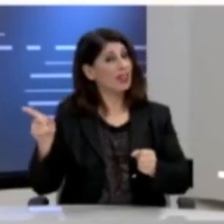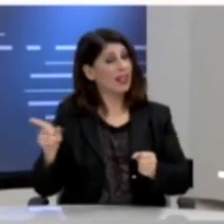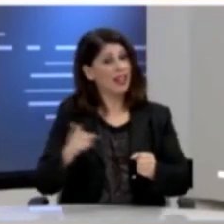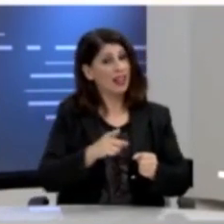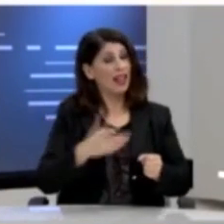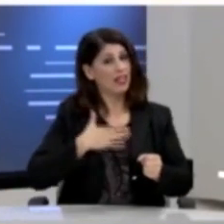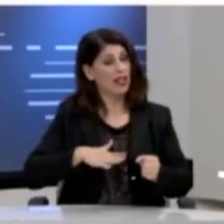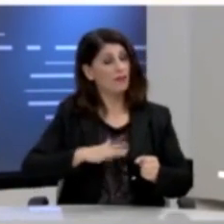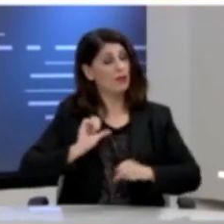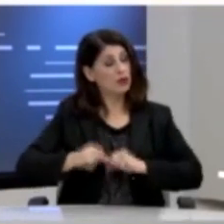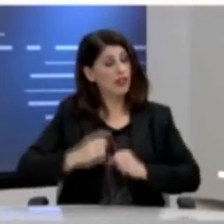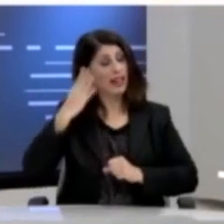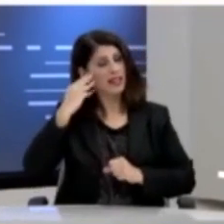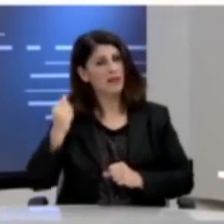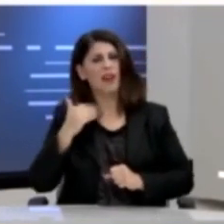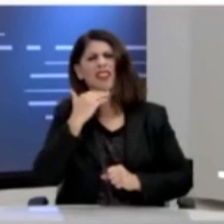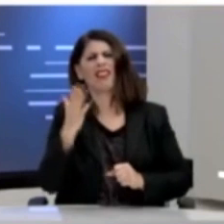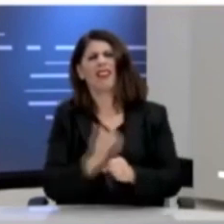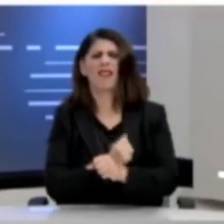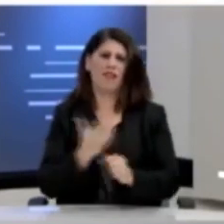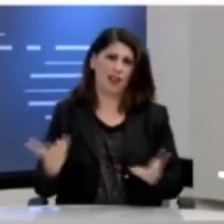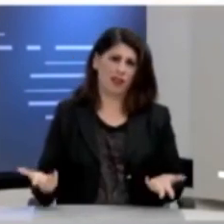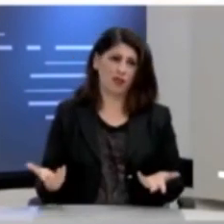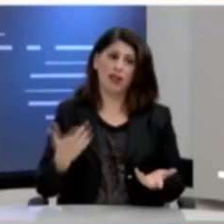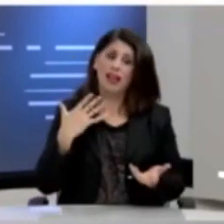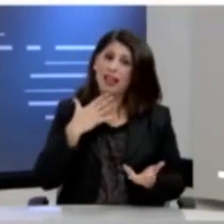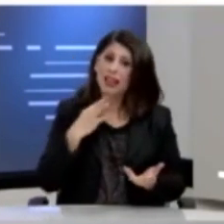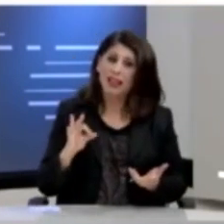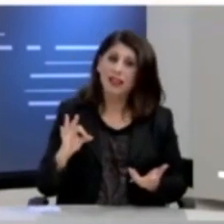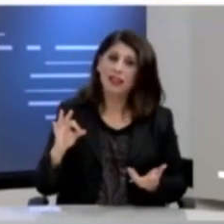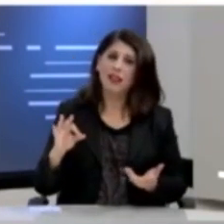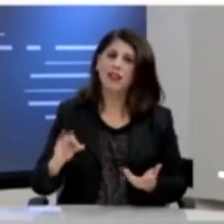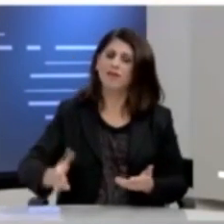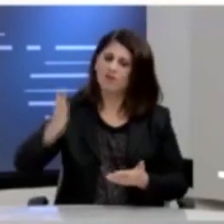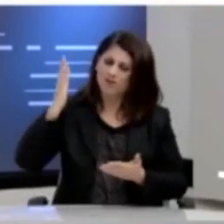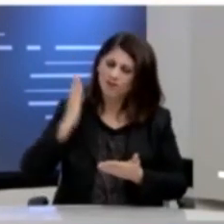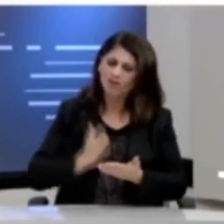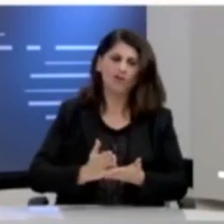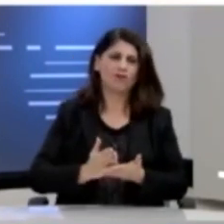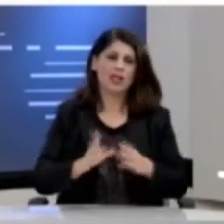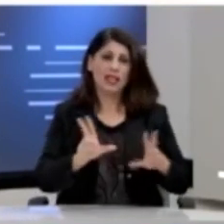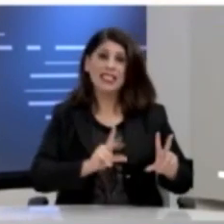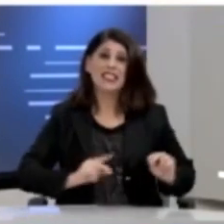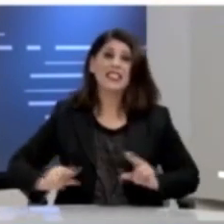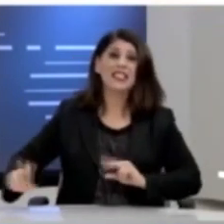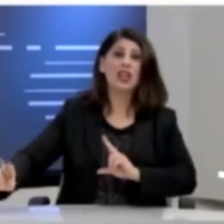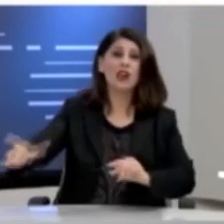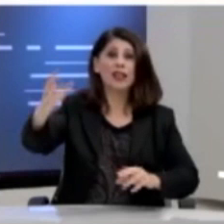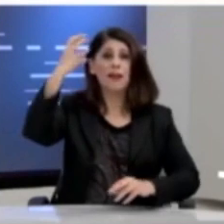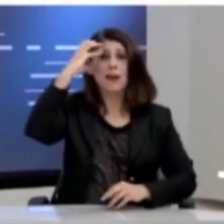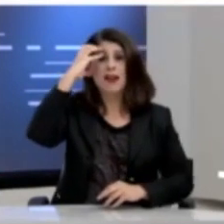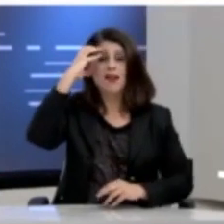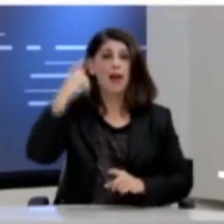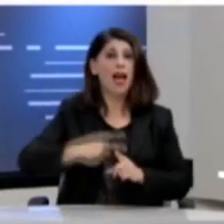μας κάνουν να ξεχάσουμε, δεν το καταφέρνουν, γιατί διατηρούνται ατόφια στη συλλογική μνήμη του ελληνικού